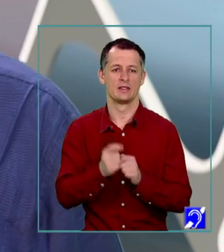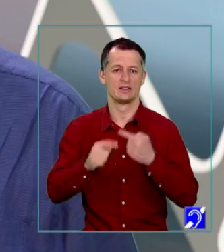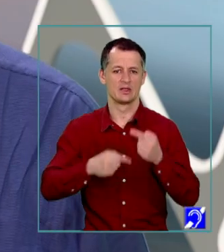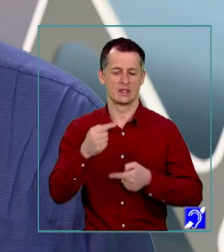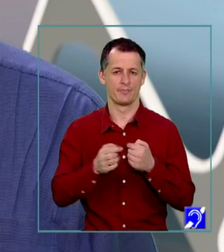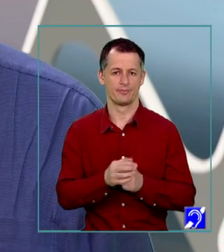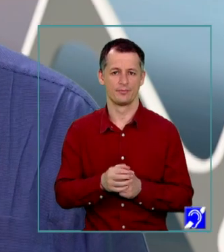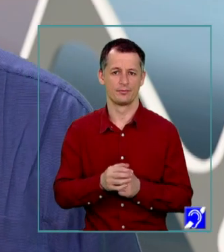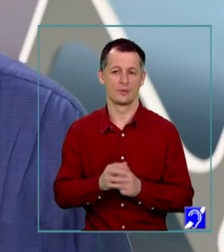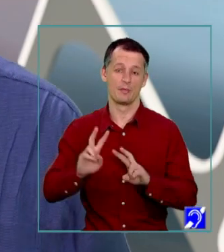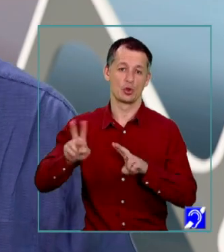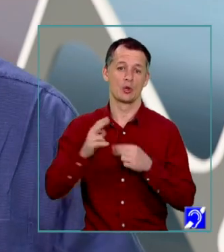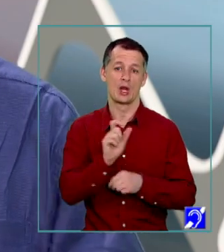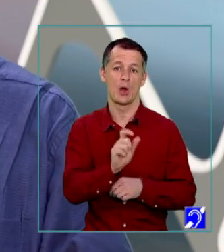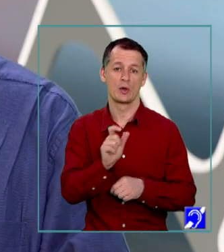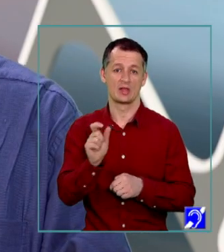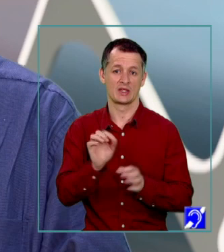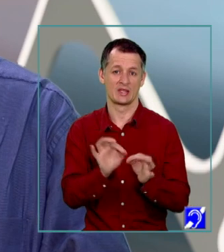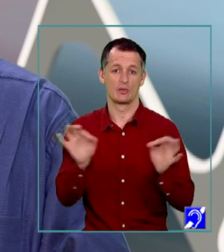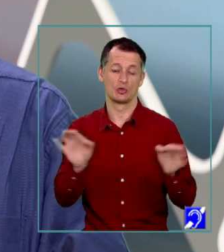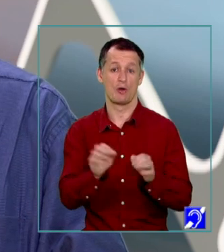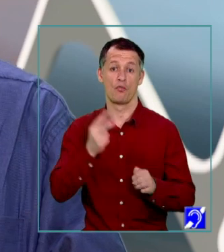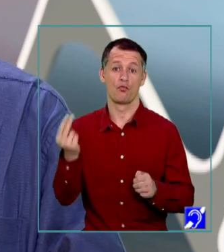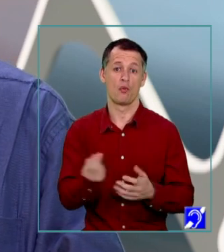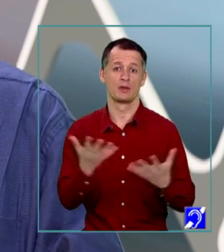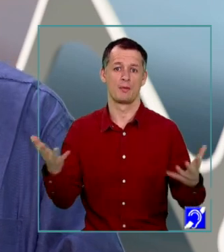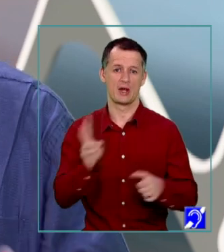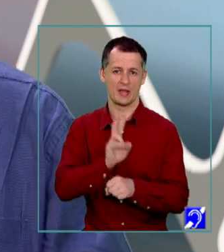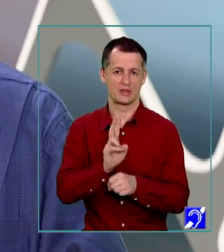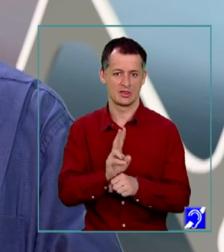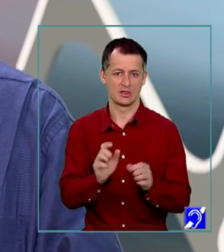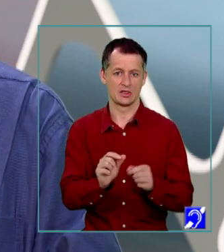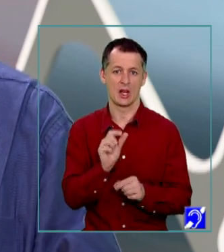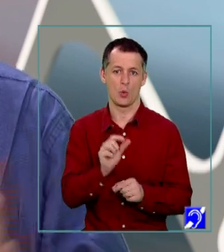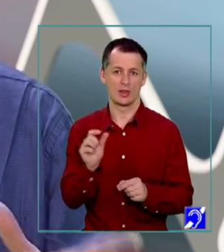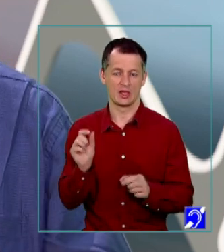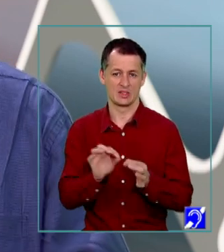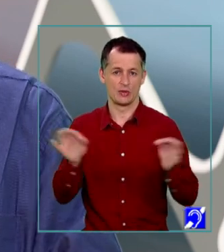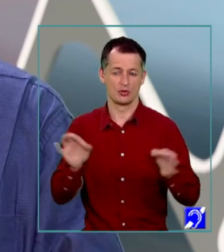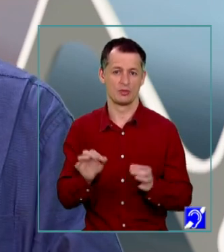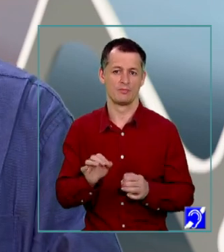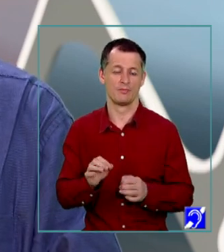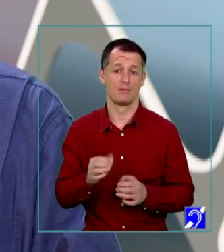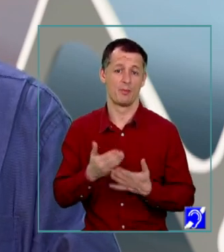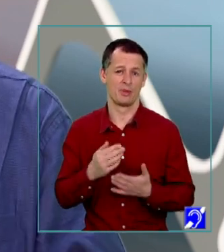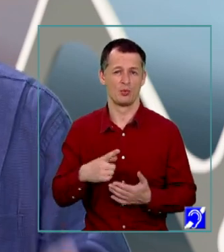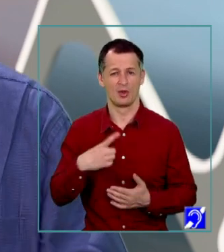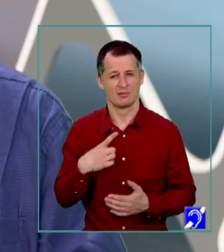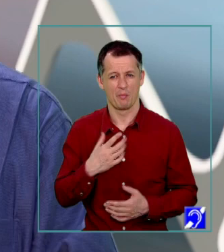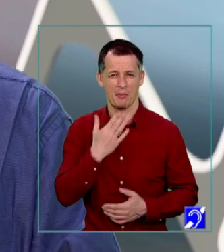la unitățile de măsură. Foarte mare atenție la unitățile de măsură pentru că, v-am spus, este păcat.